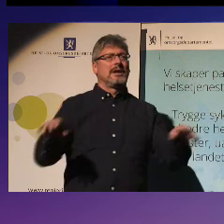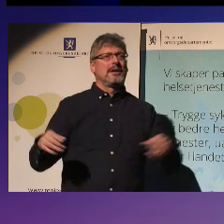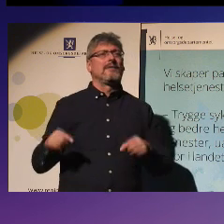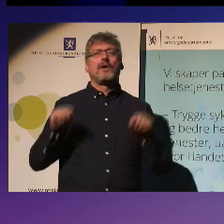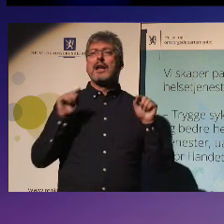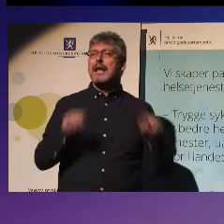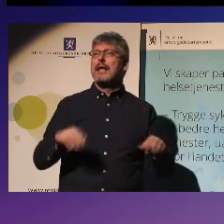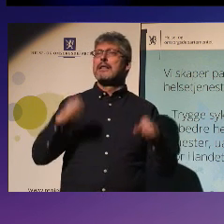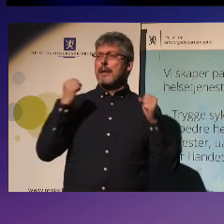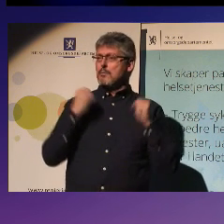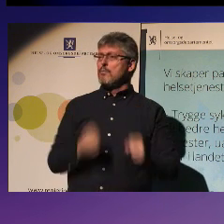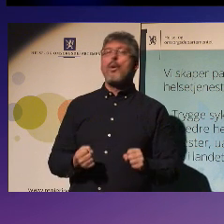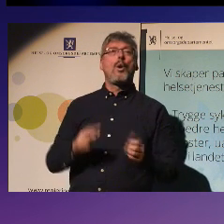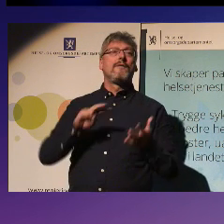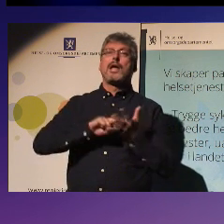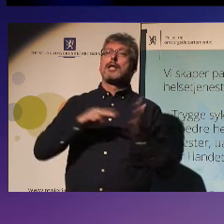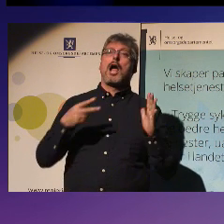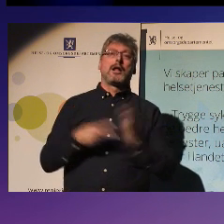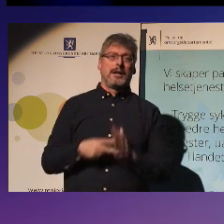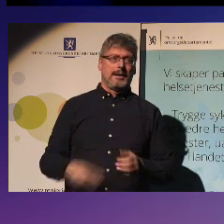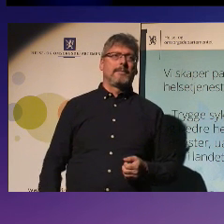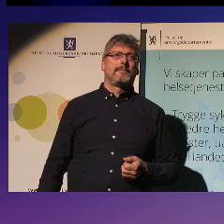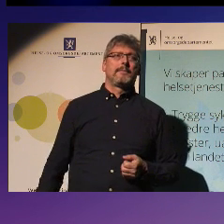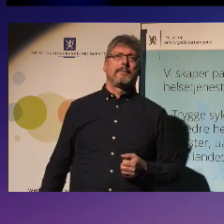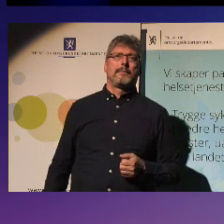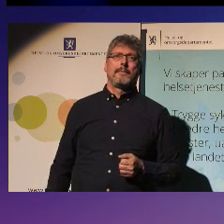vi bare håndtere.